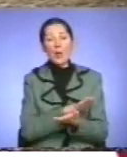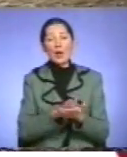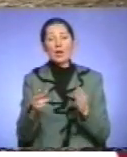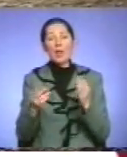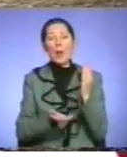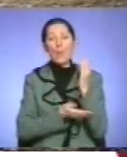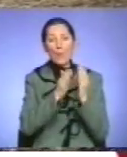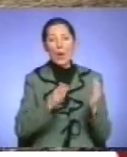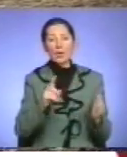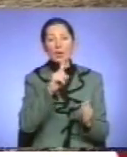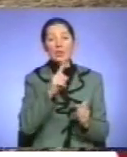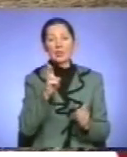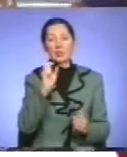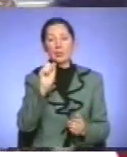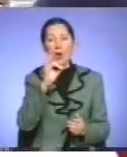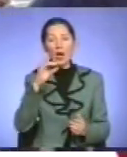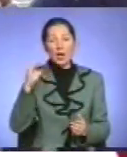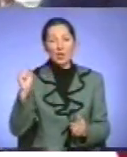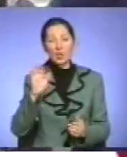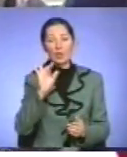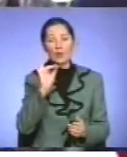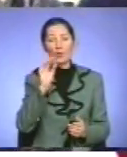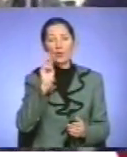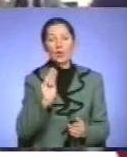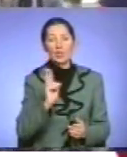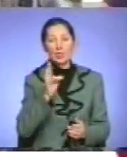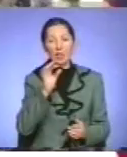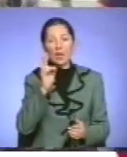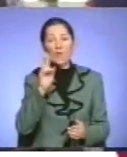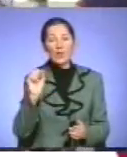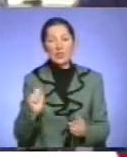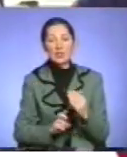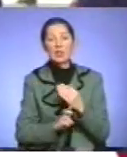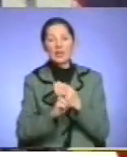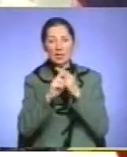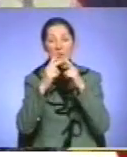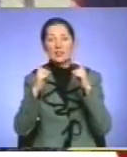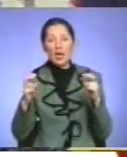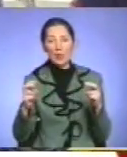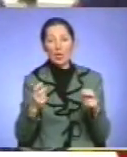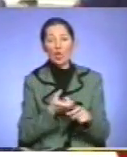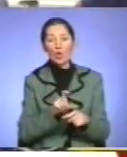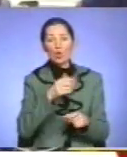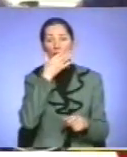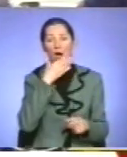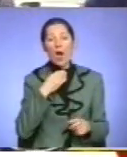і Вишневецького замків. Дуже гарне живописне місце, і сьогодні ми вирішили